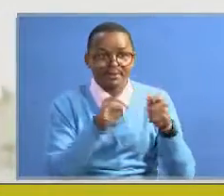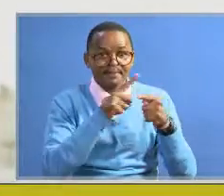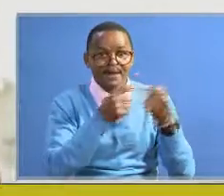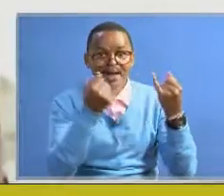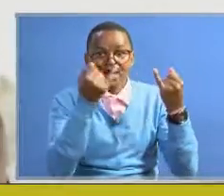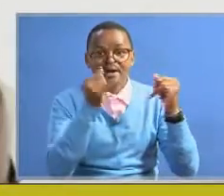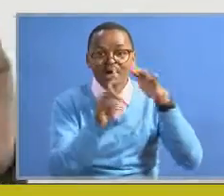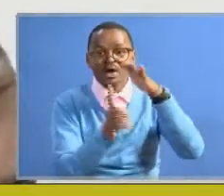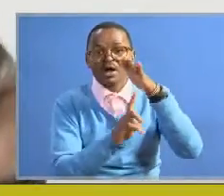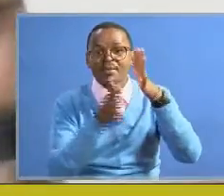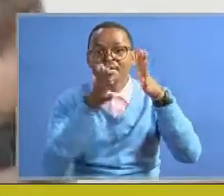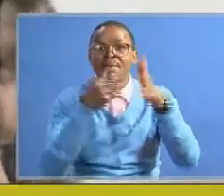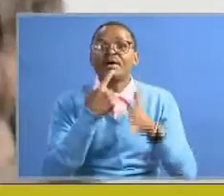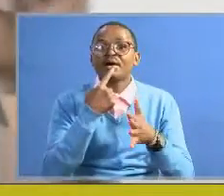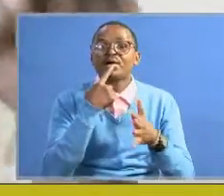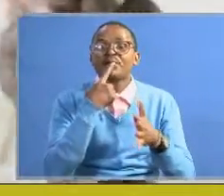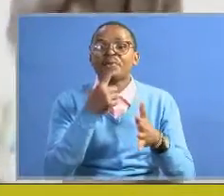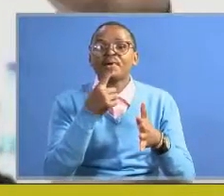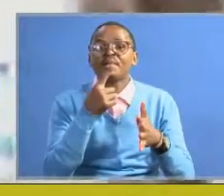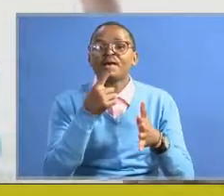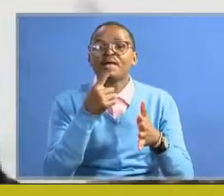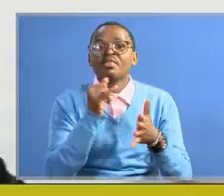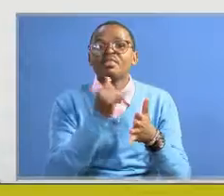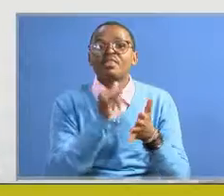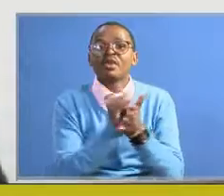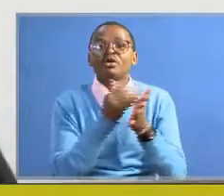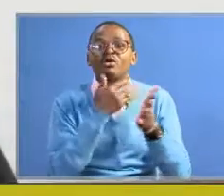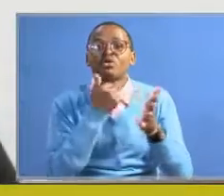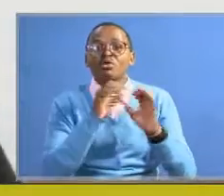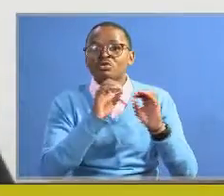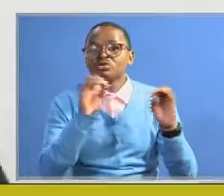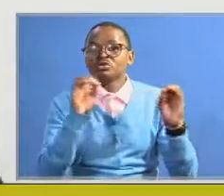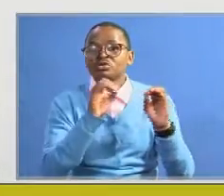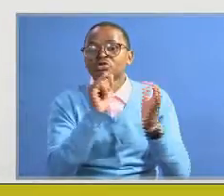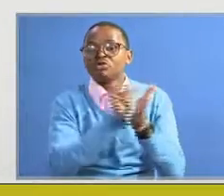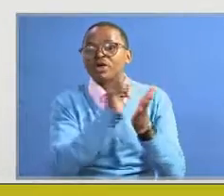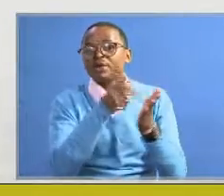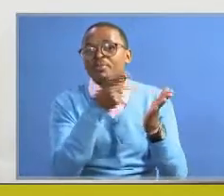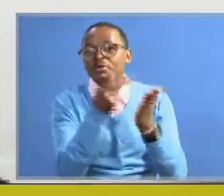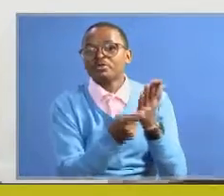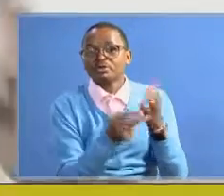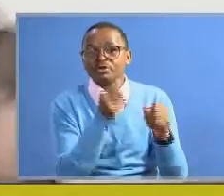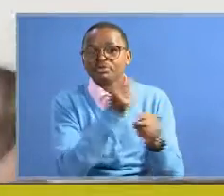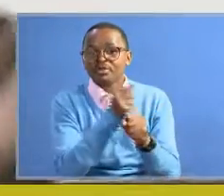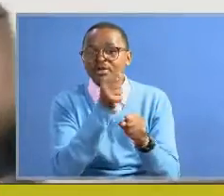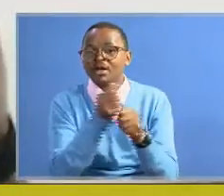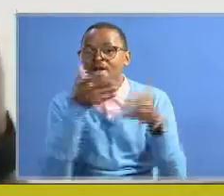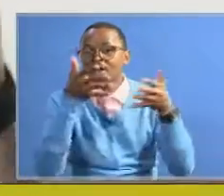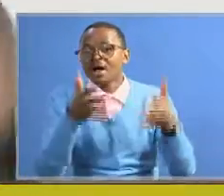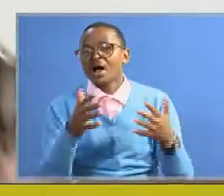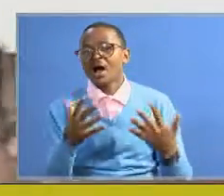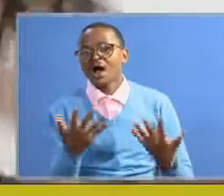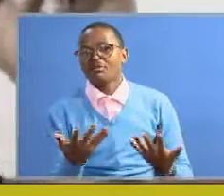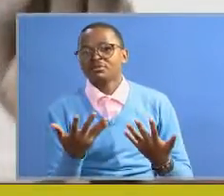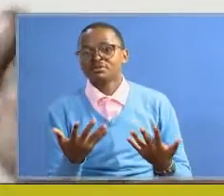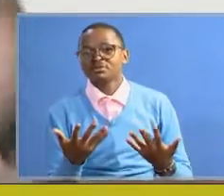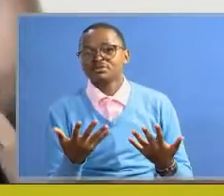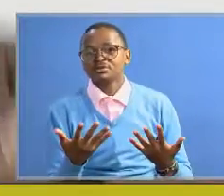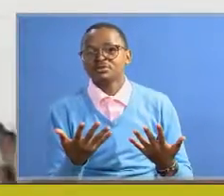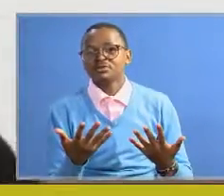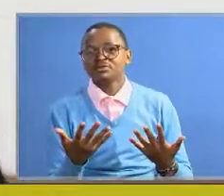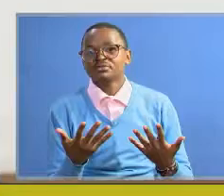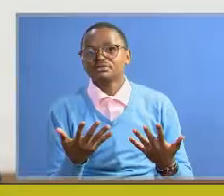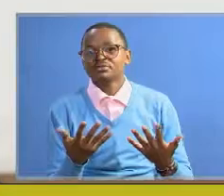leo waziri ametoka amesema hataki huo mradi ufanyike hapa. Mimi sijui waziri anafanyia kazi watu